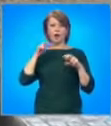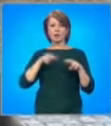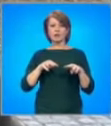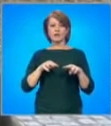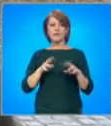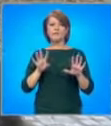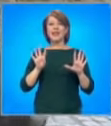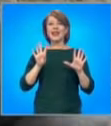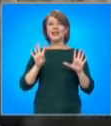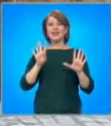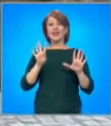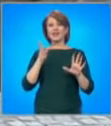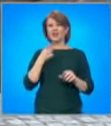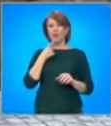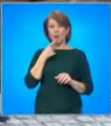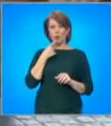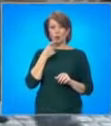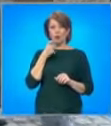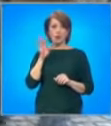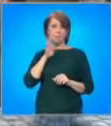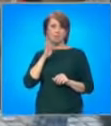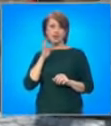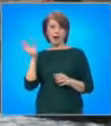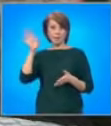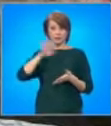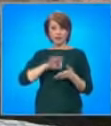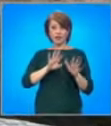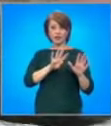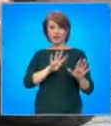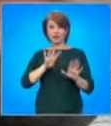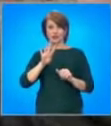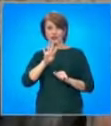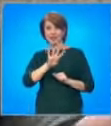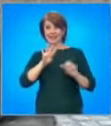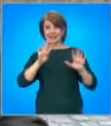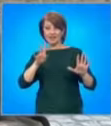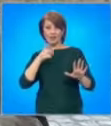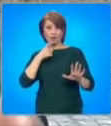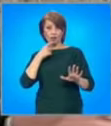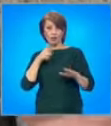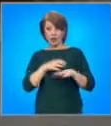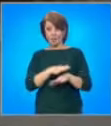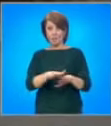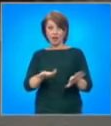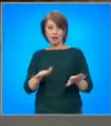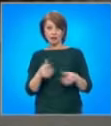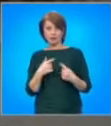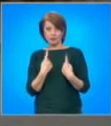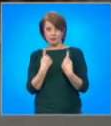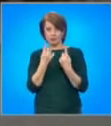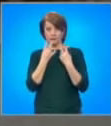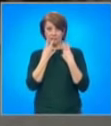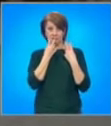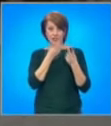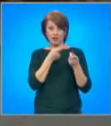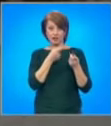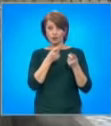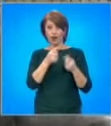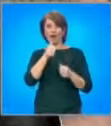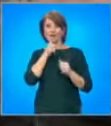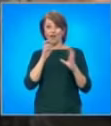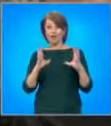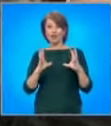години баща ми ме доведе на плаж, 49-та година. За първи път видях водна топка си играеше тук в